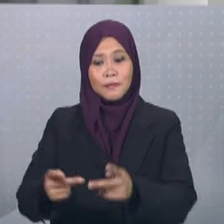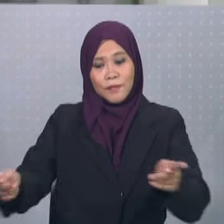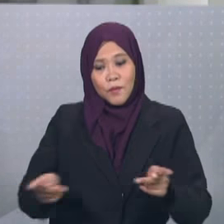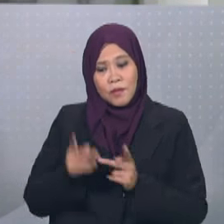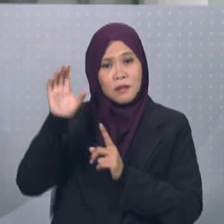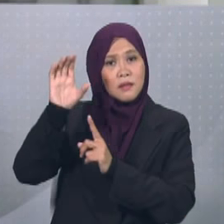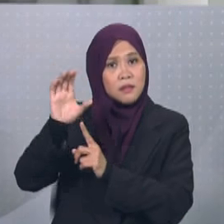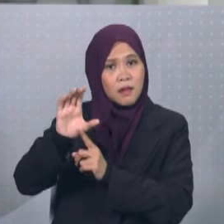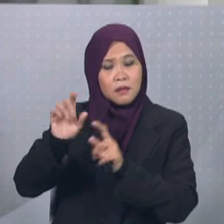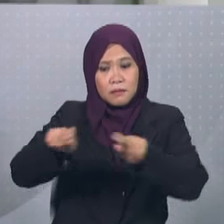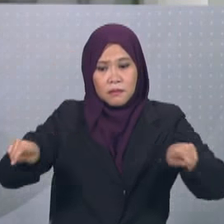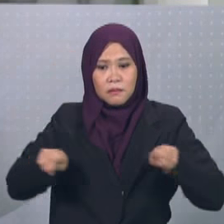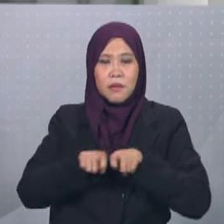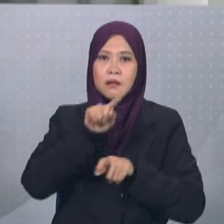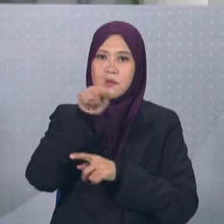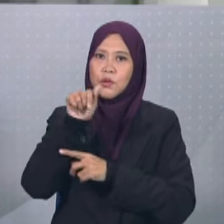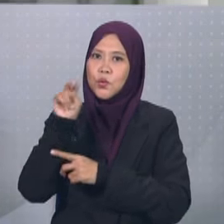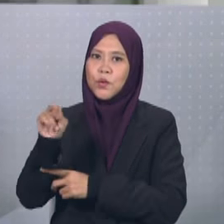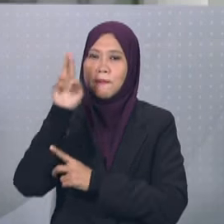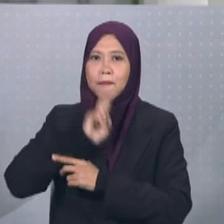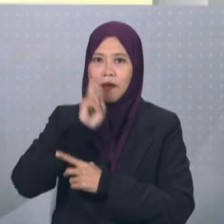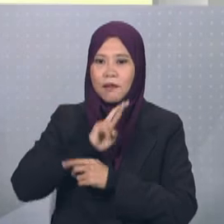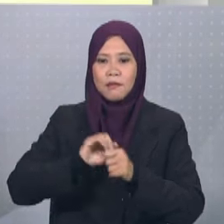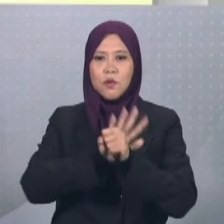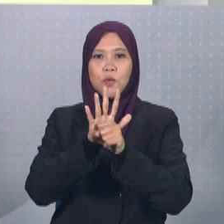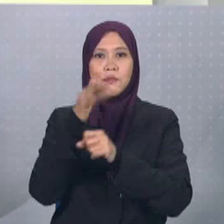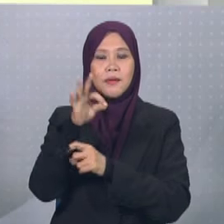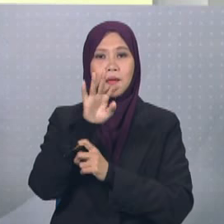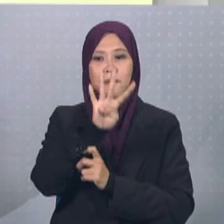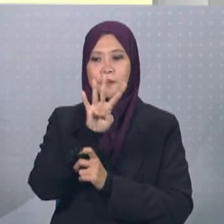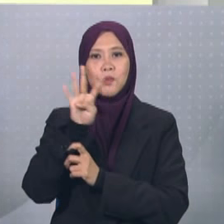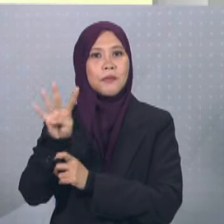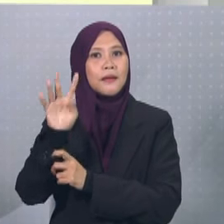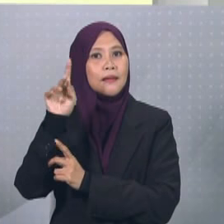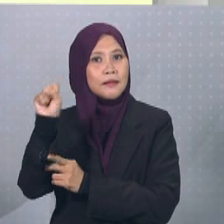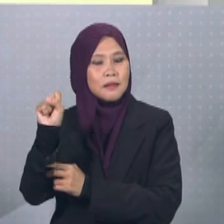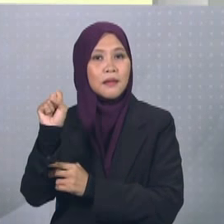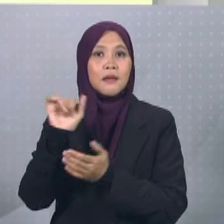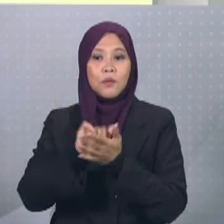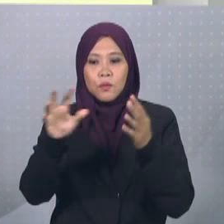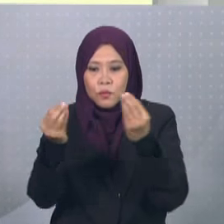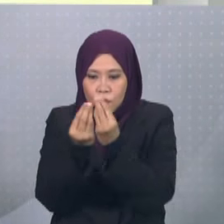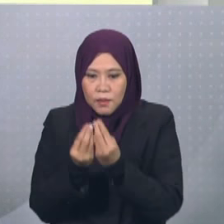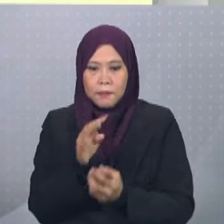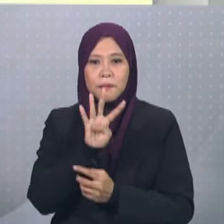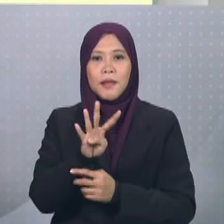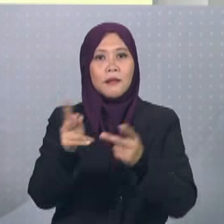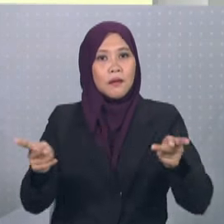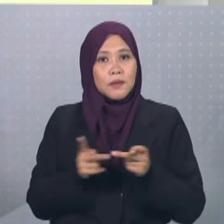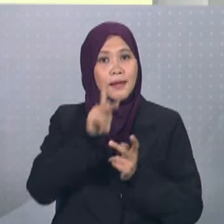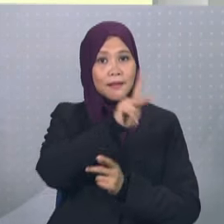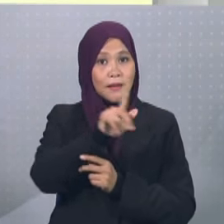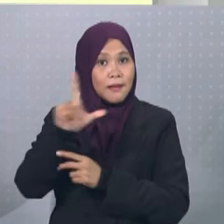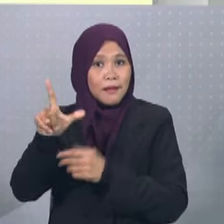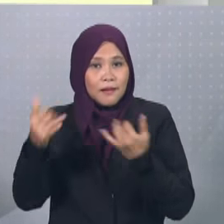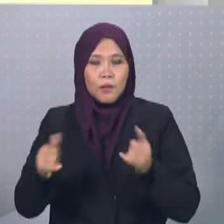Kawasan Ceras diklasifikasikan sebagai zon merah COVID-19 selepas mencatat 44 kes. Ia menjadikan empat kawasan di Kuala Lumpur